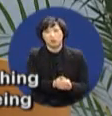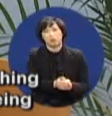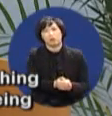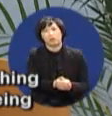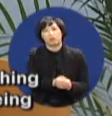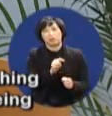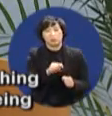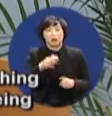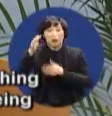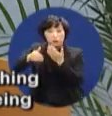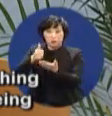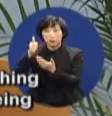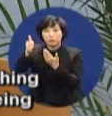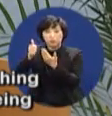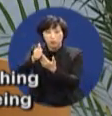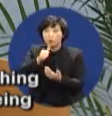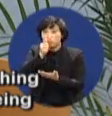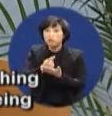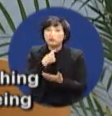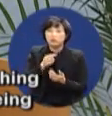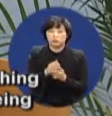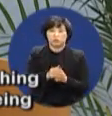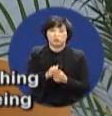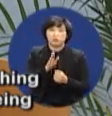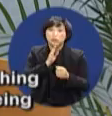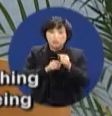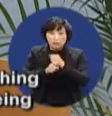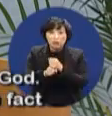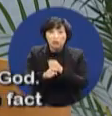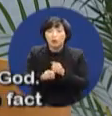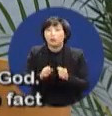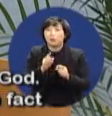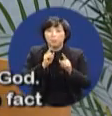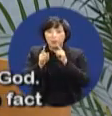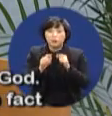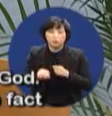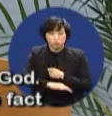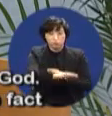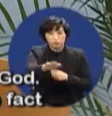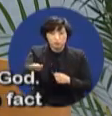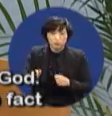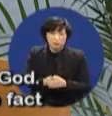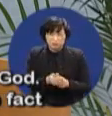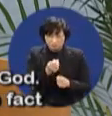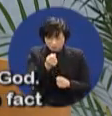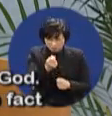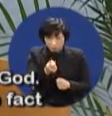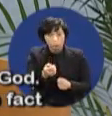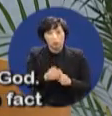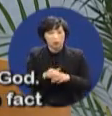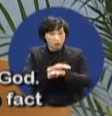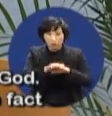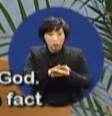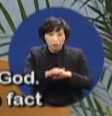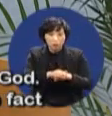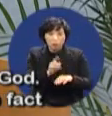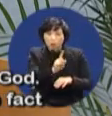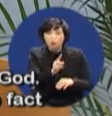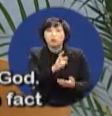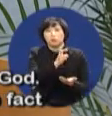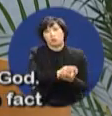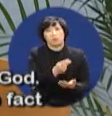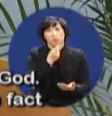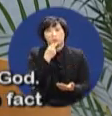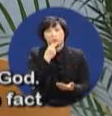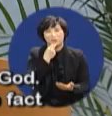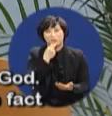해도 하나님 앞에 범죄한 진리의 말씀을 우리가 전혀 해결할 수 있는 어떤 법도